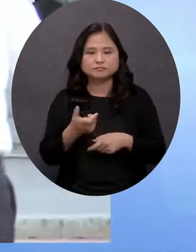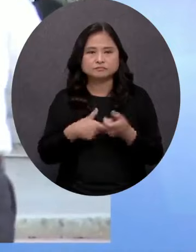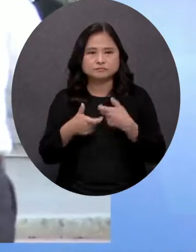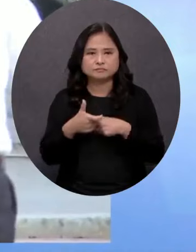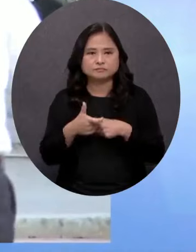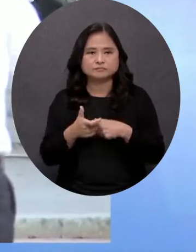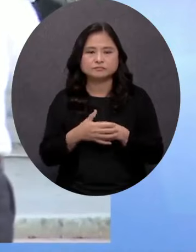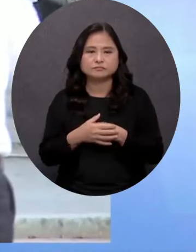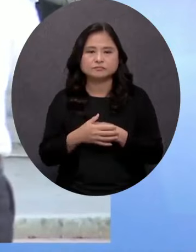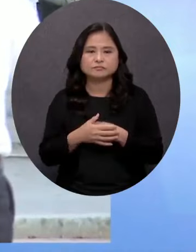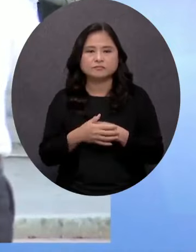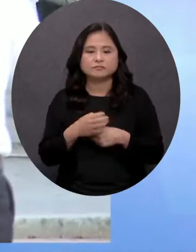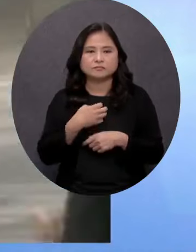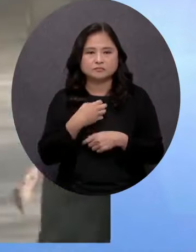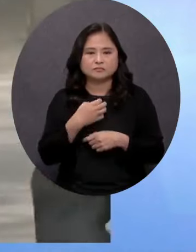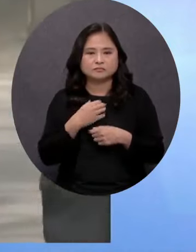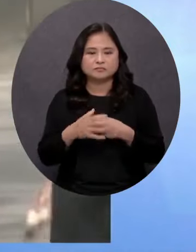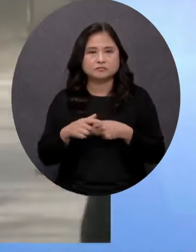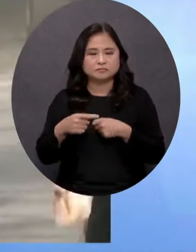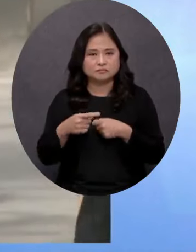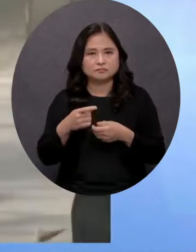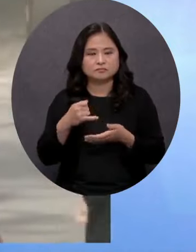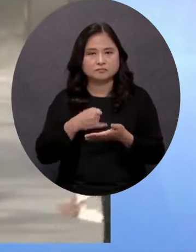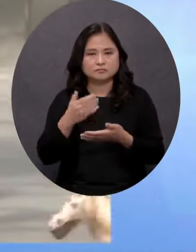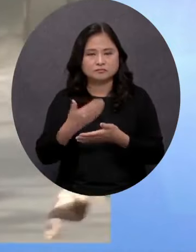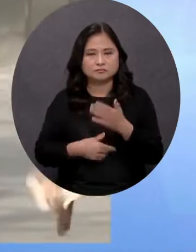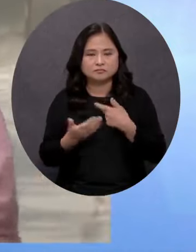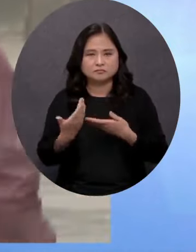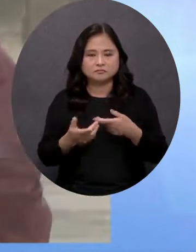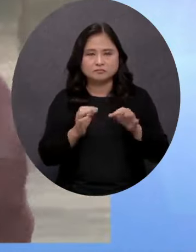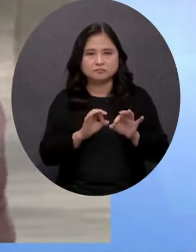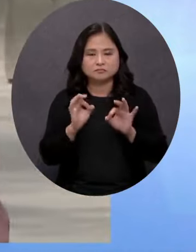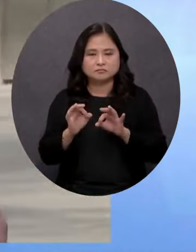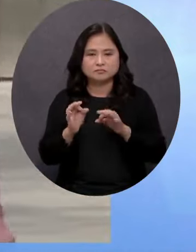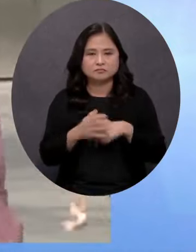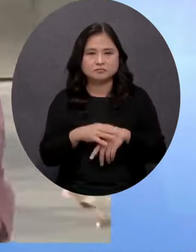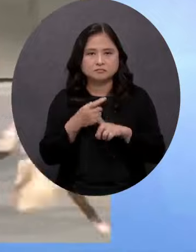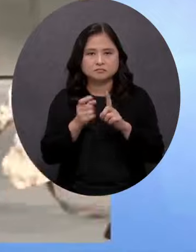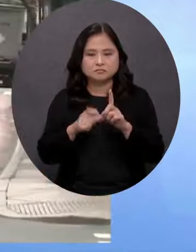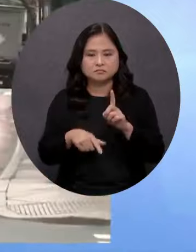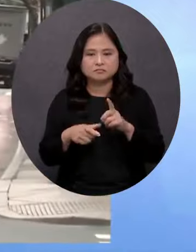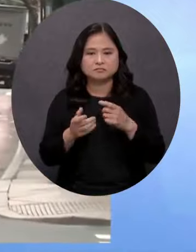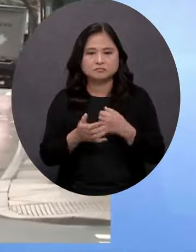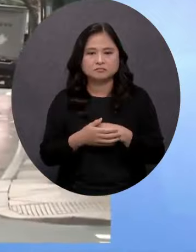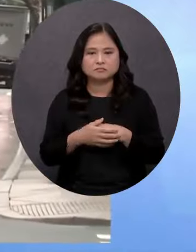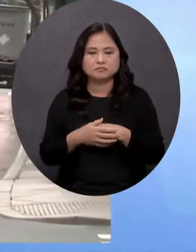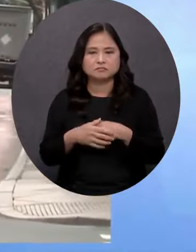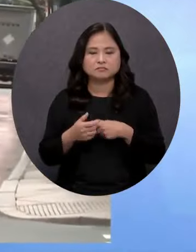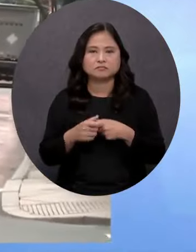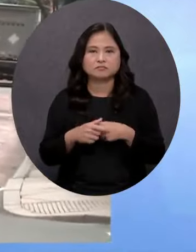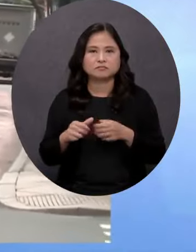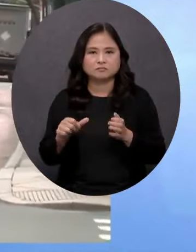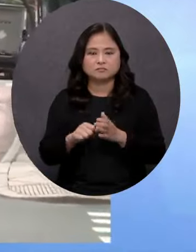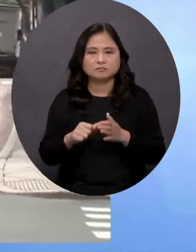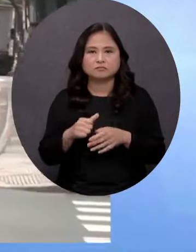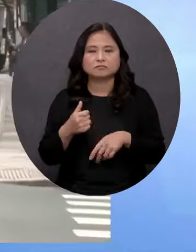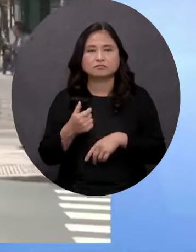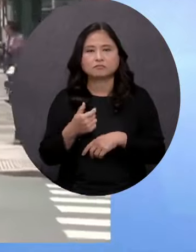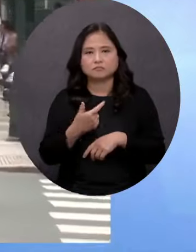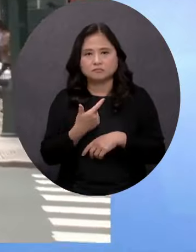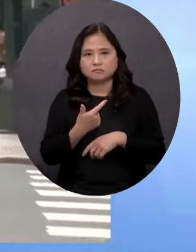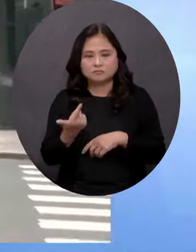讲，普遍都会觉得是第一次减息可能要押后去到11月才会发现的机会是最大，发生的机会是最